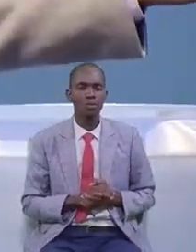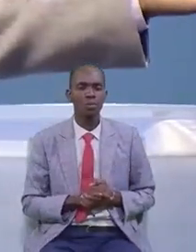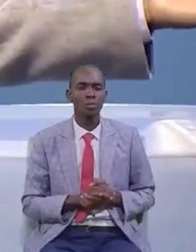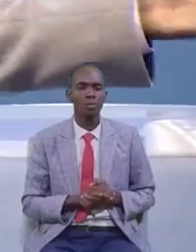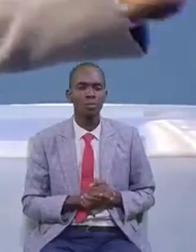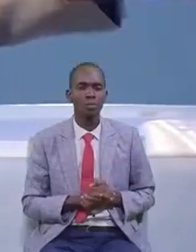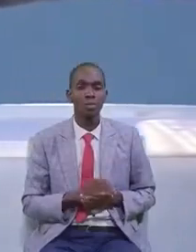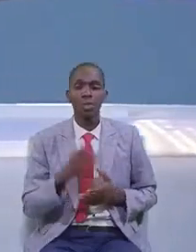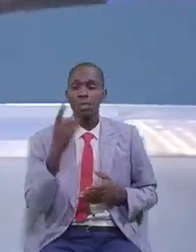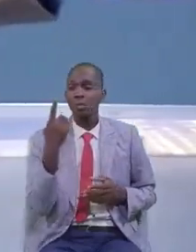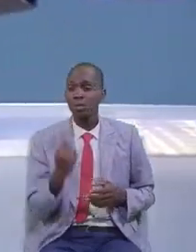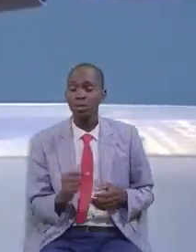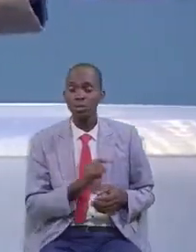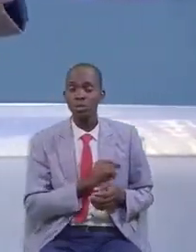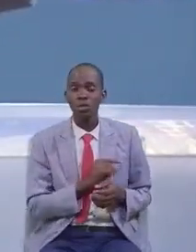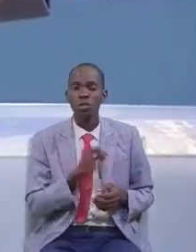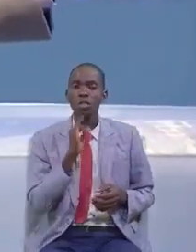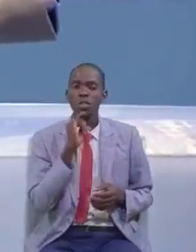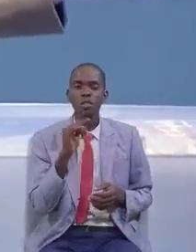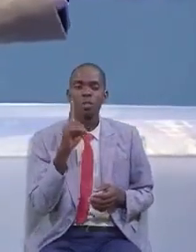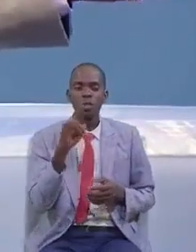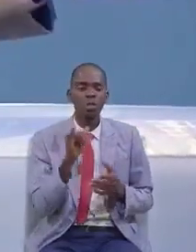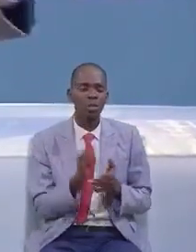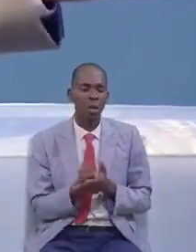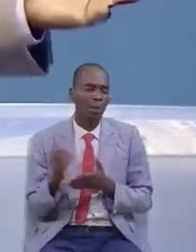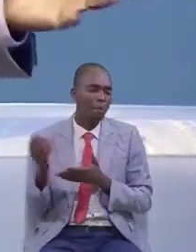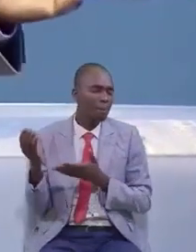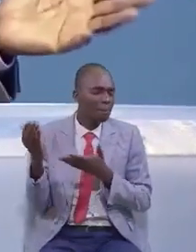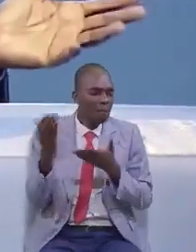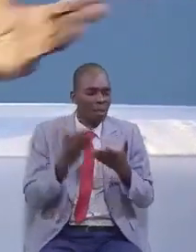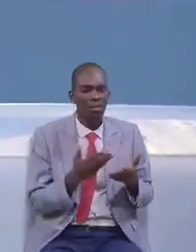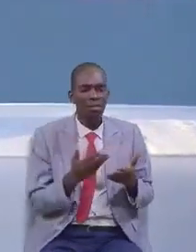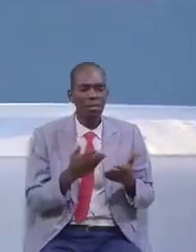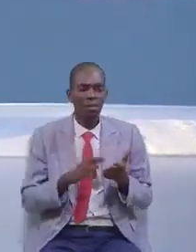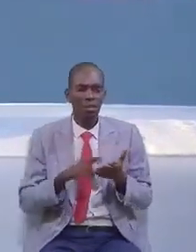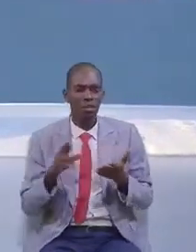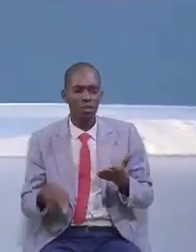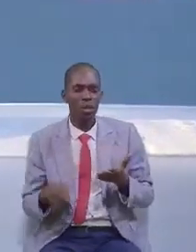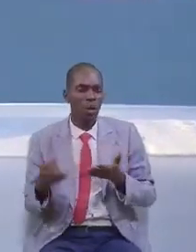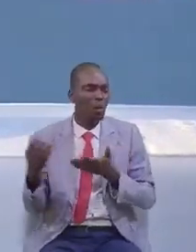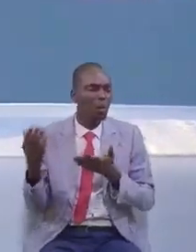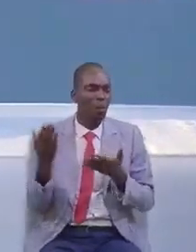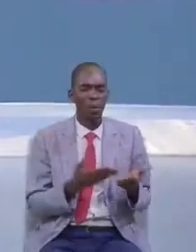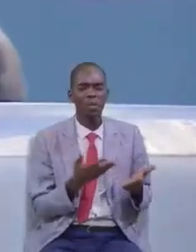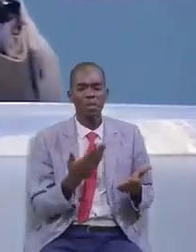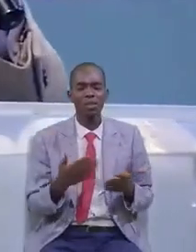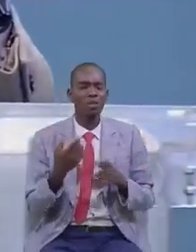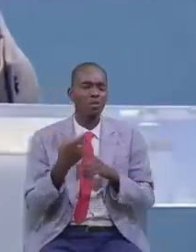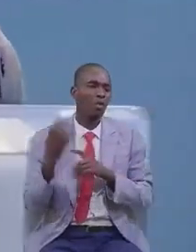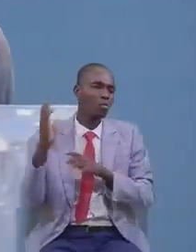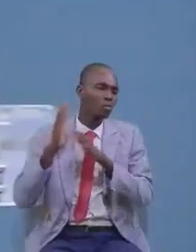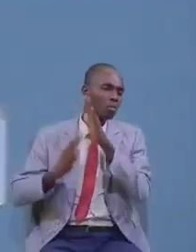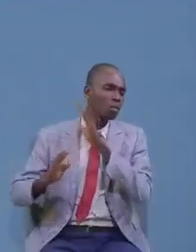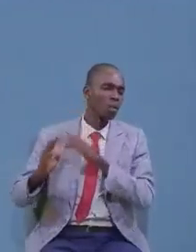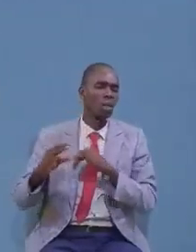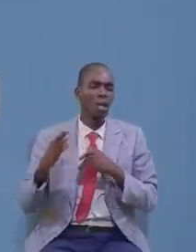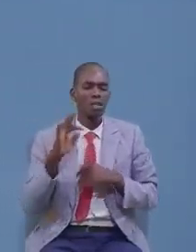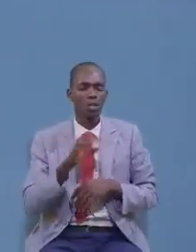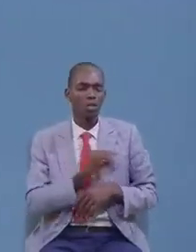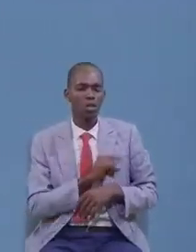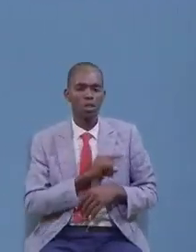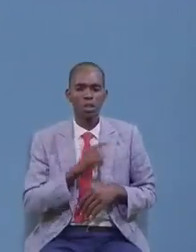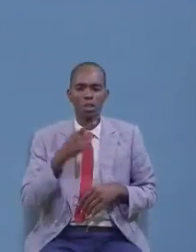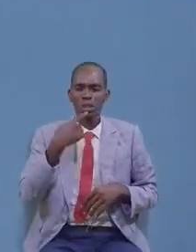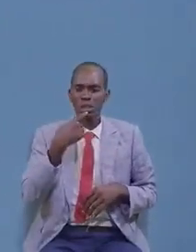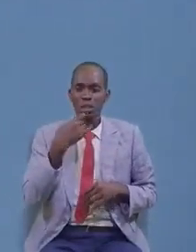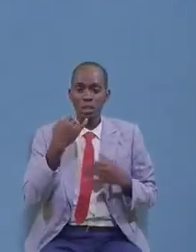The conscience is the one that brings results and brings things from history and your conscience says now